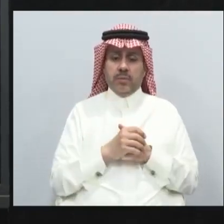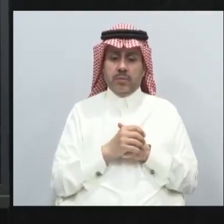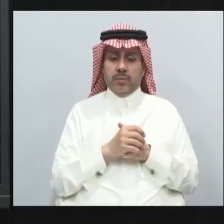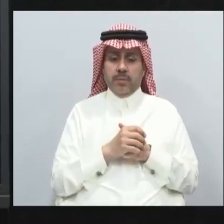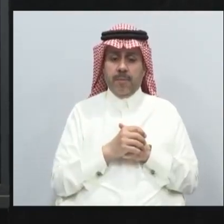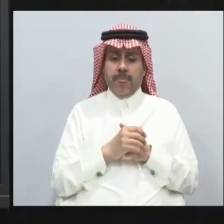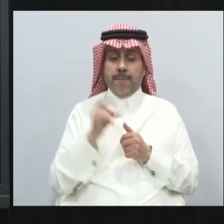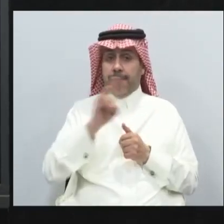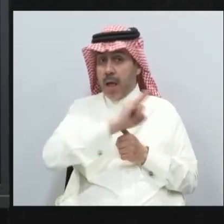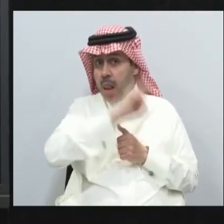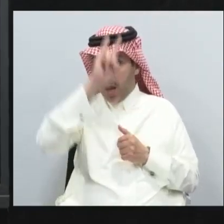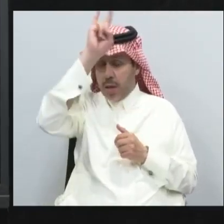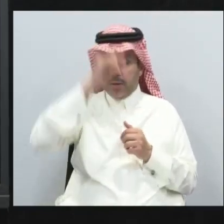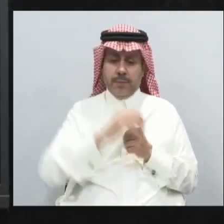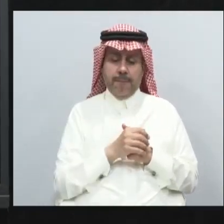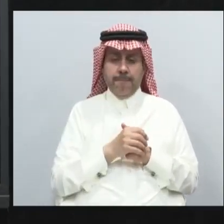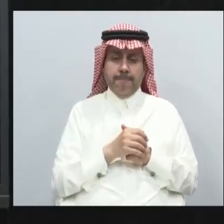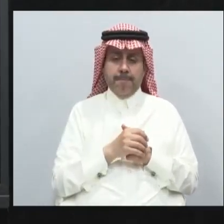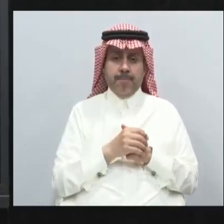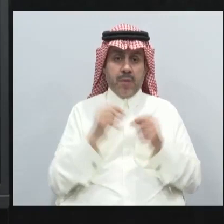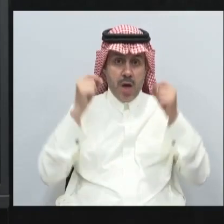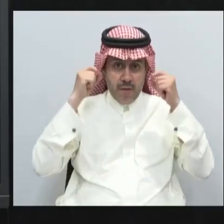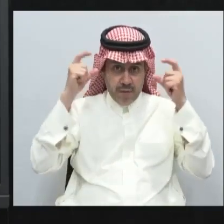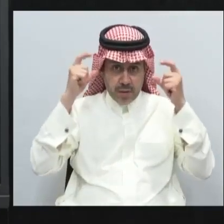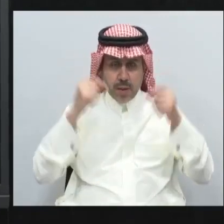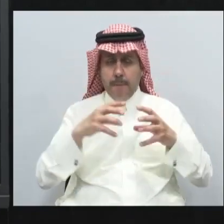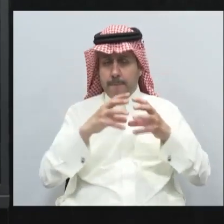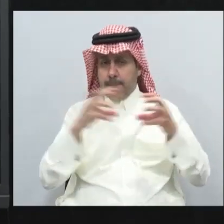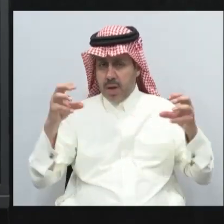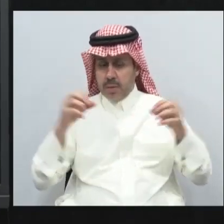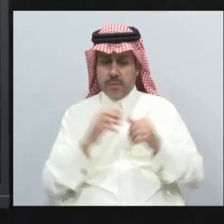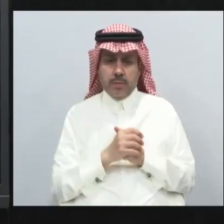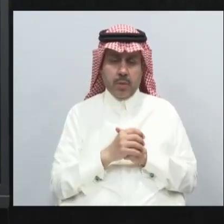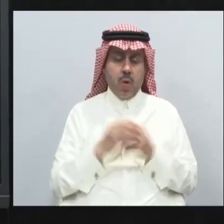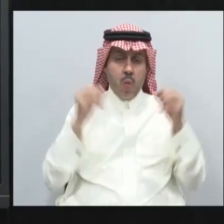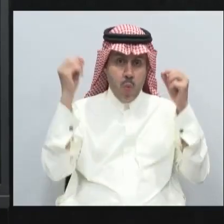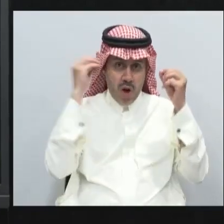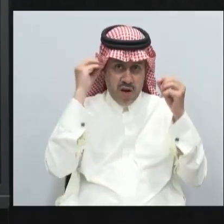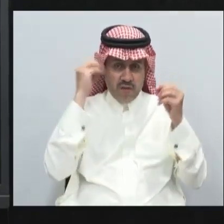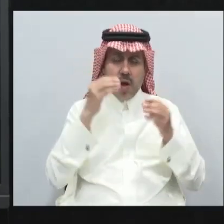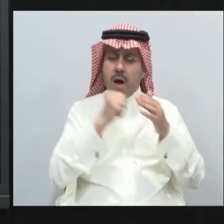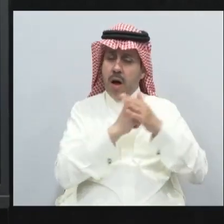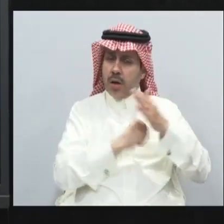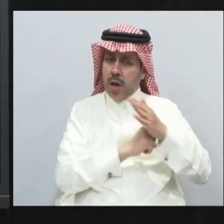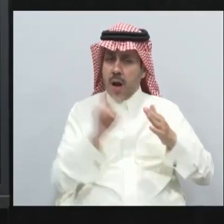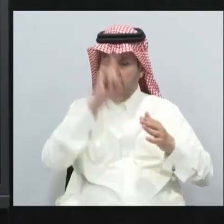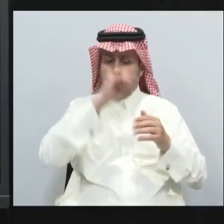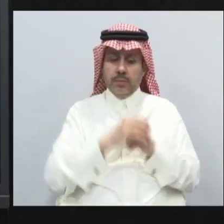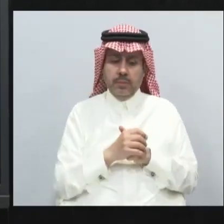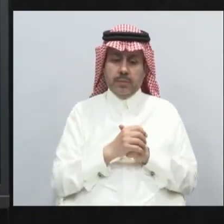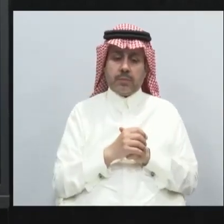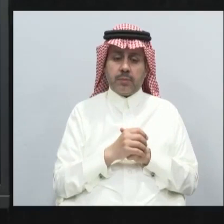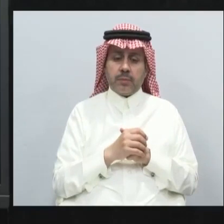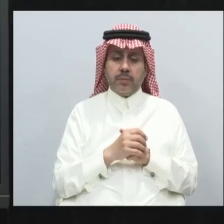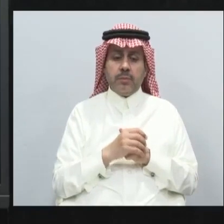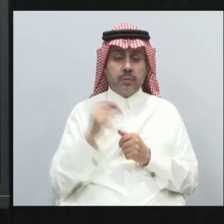لا اله الا الله عرفنا ما معناها وعرفنا اركان لا اله الا الله